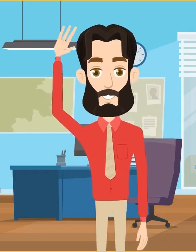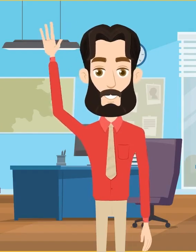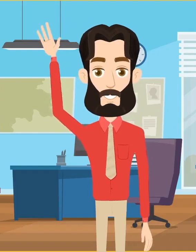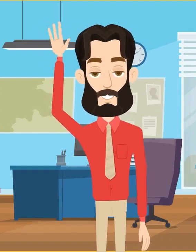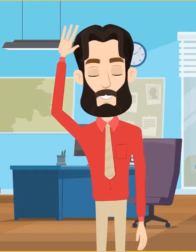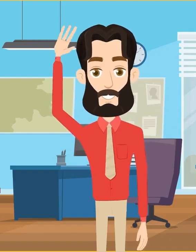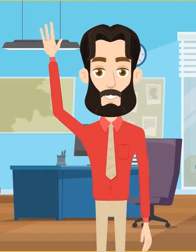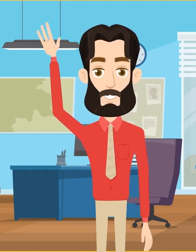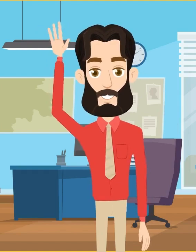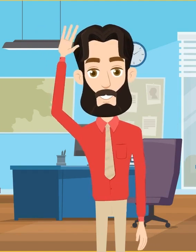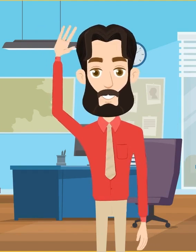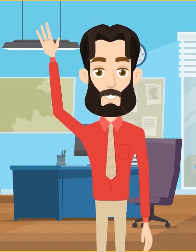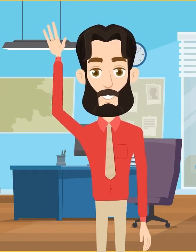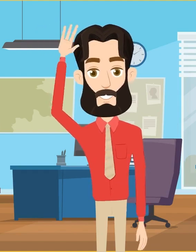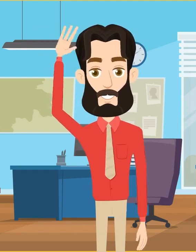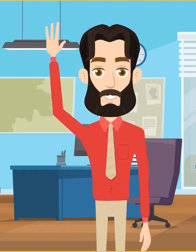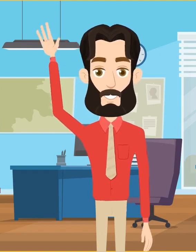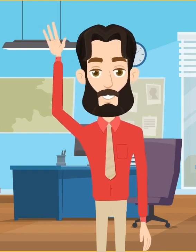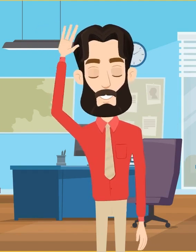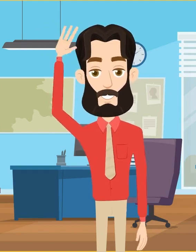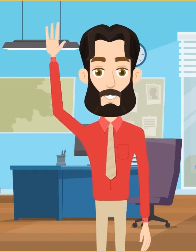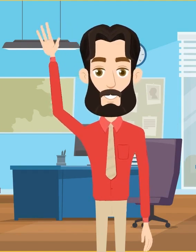warahmatullahi wabarakatuh